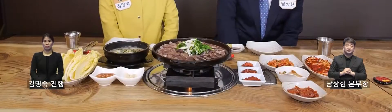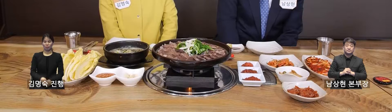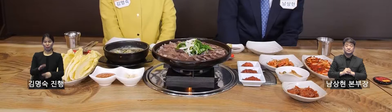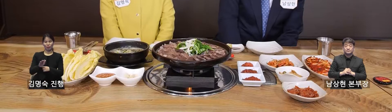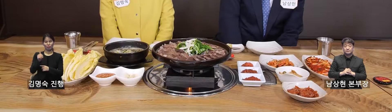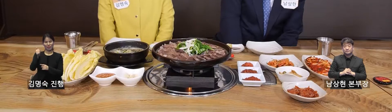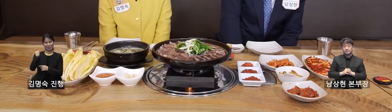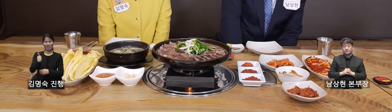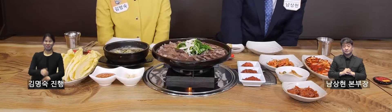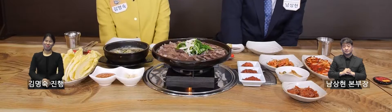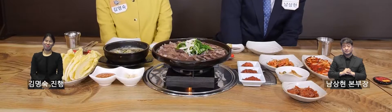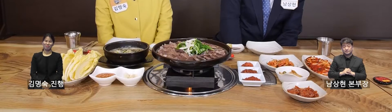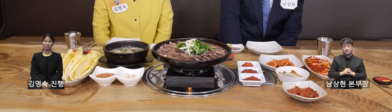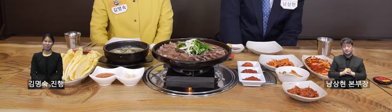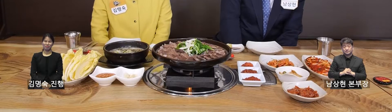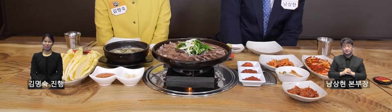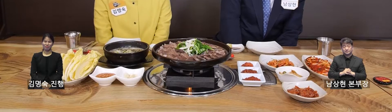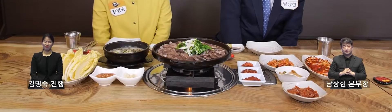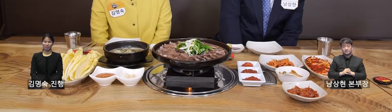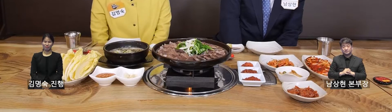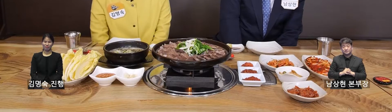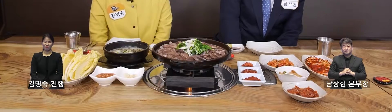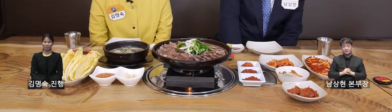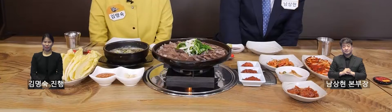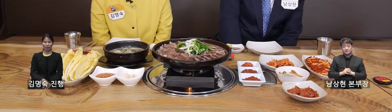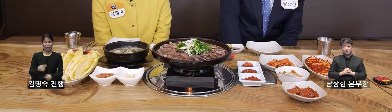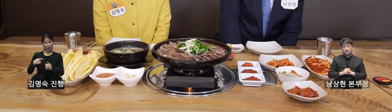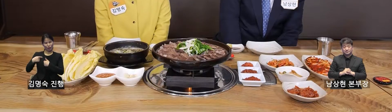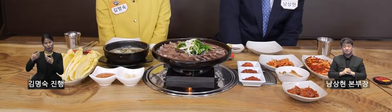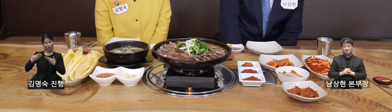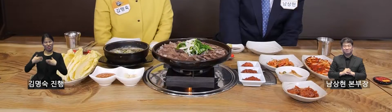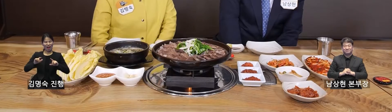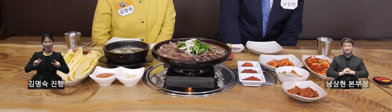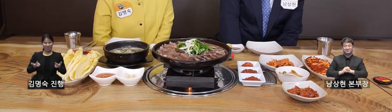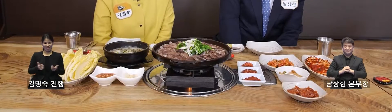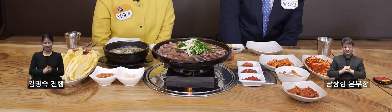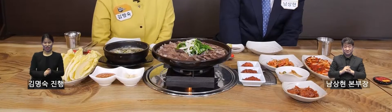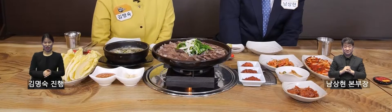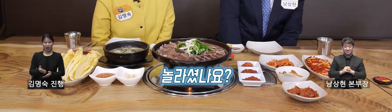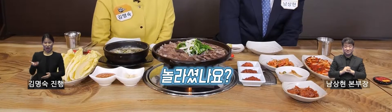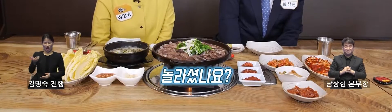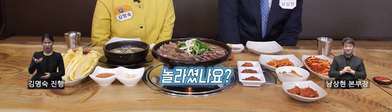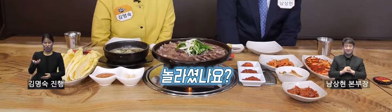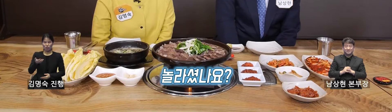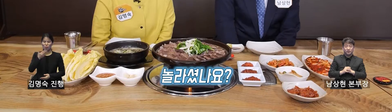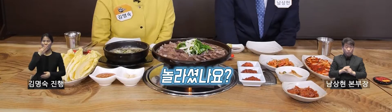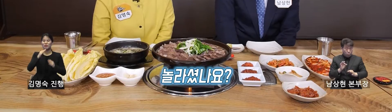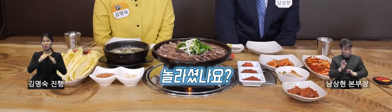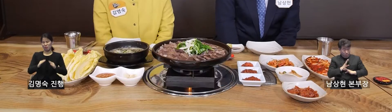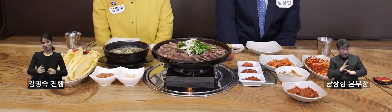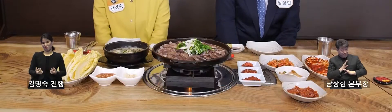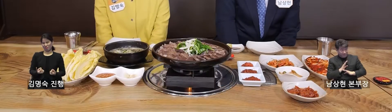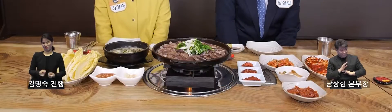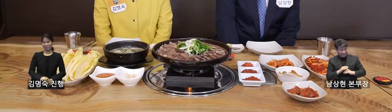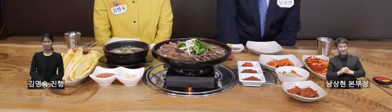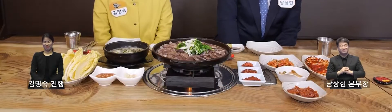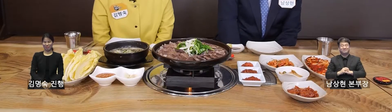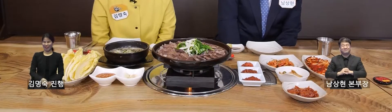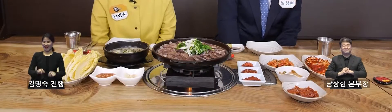본부장님, 네. 그렇게 그냥 안 가르쳐 주시더니 국밥집이었네요. 놀라셨나요?